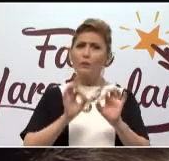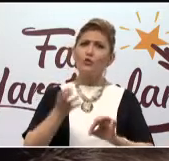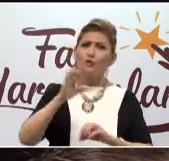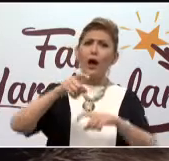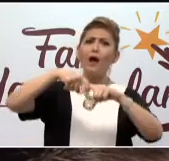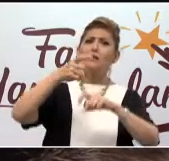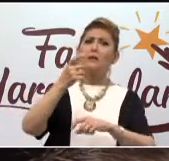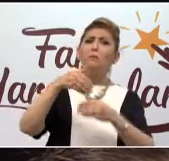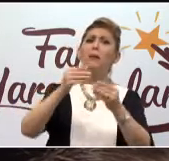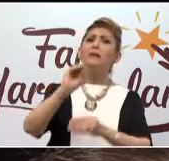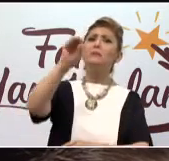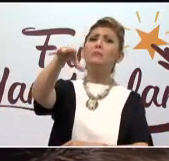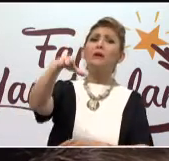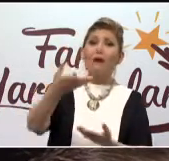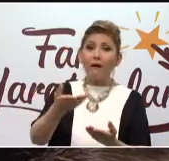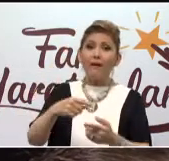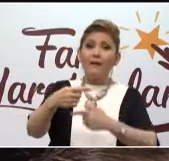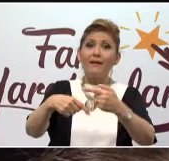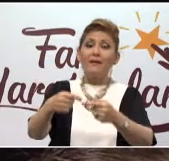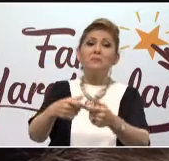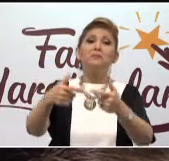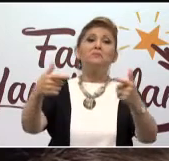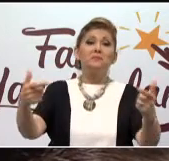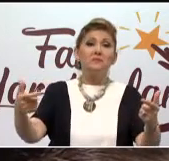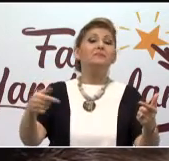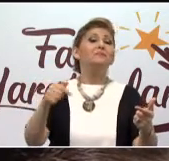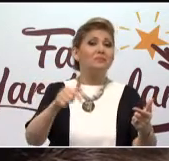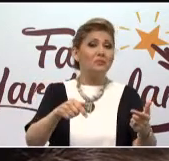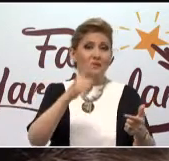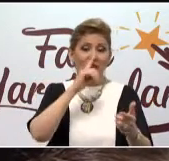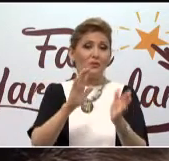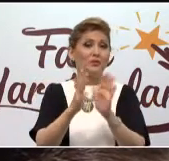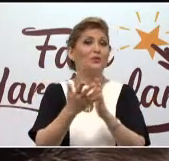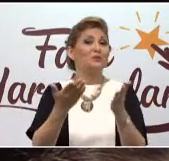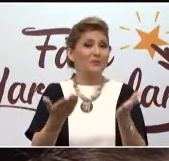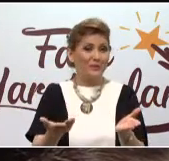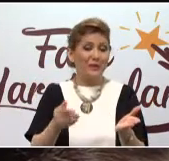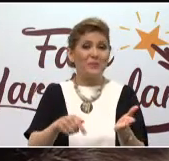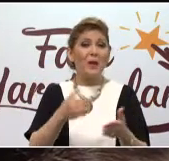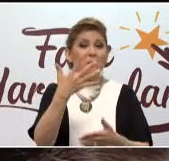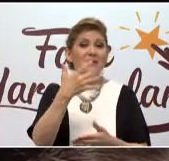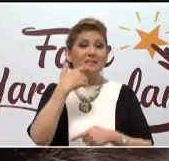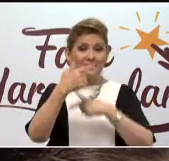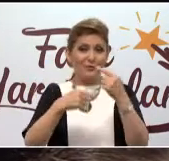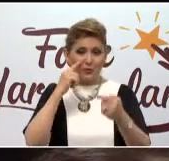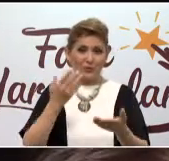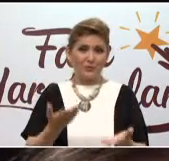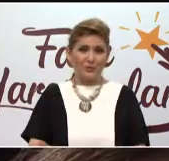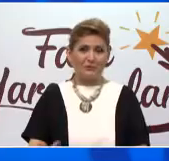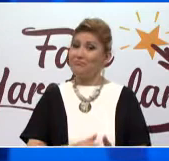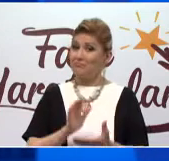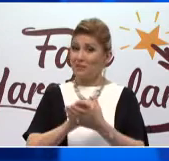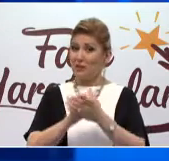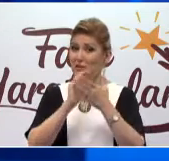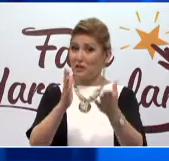askıya bilet bırakıyor. Yani böyle bir dönüşüm yaratabilen bir yapıya dönüştük 5. yılın sonunda. Vallahi tebrik